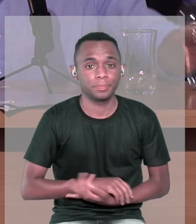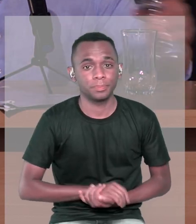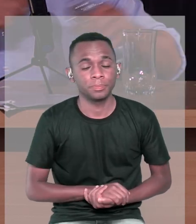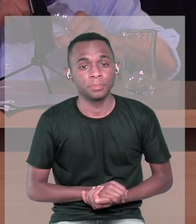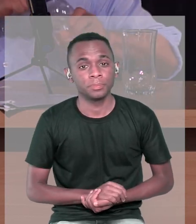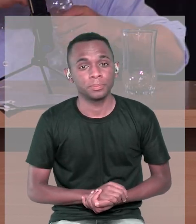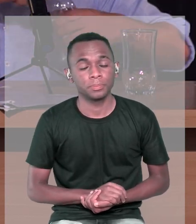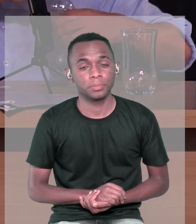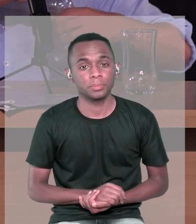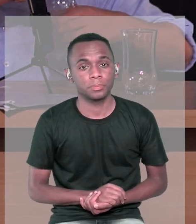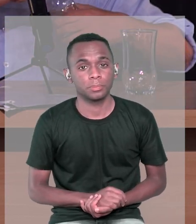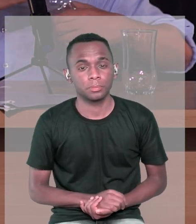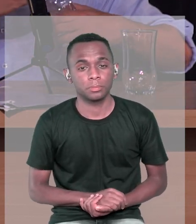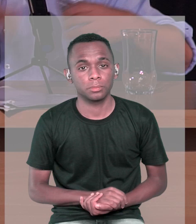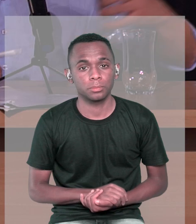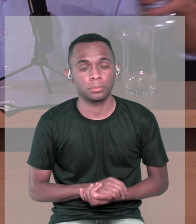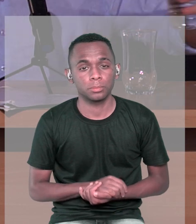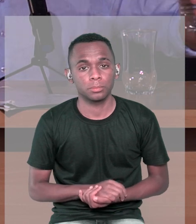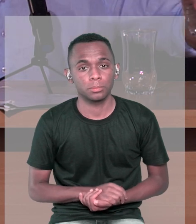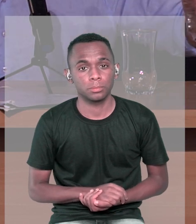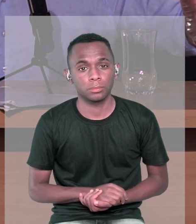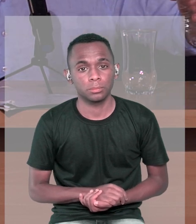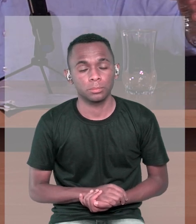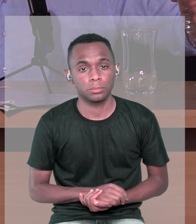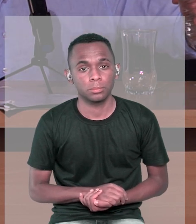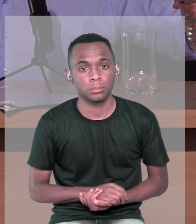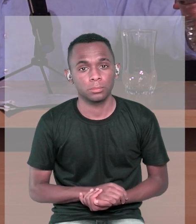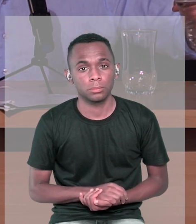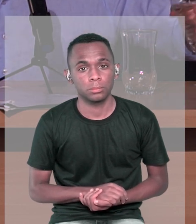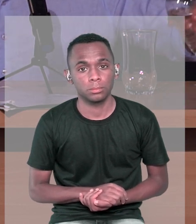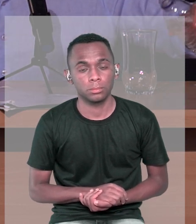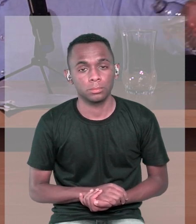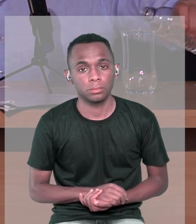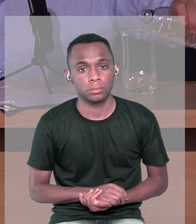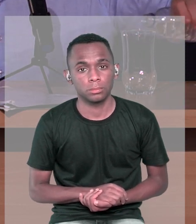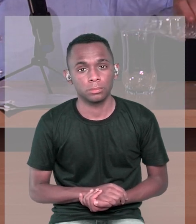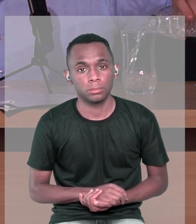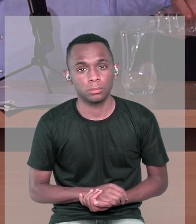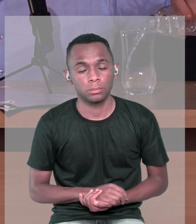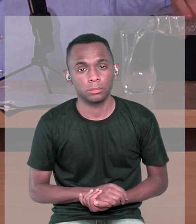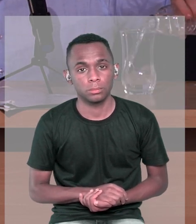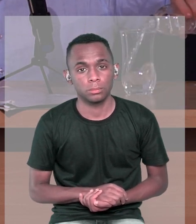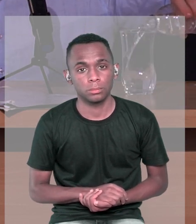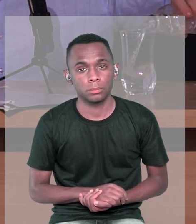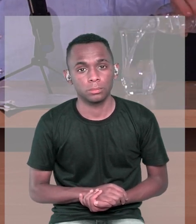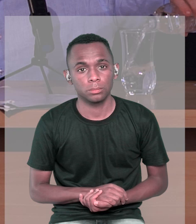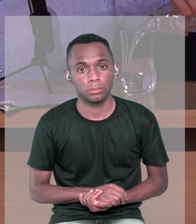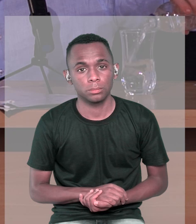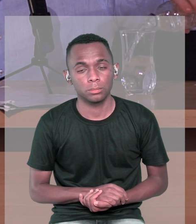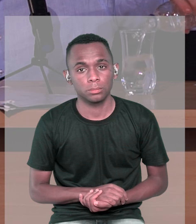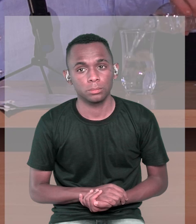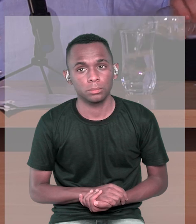Donc, alors, la part lumineuse, on est tous d'accord. La propriété privée, c'est très bien